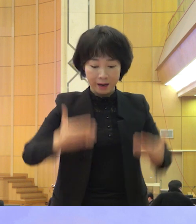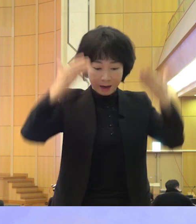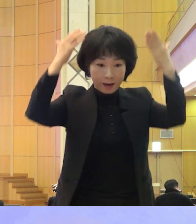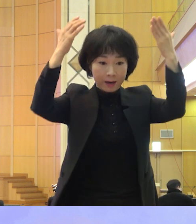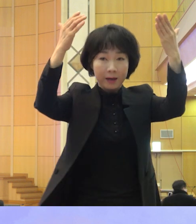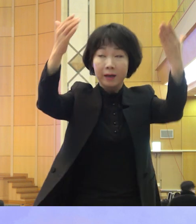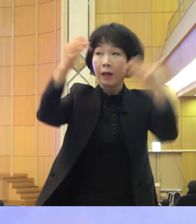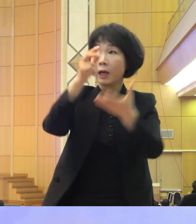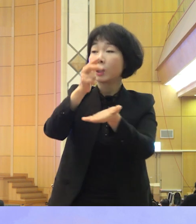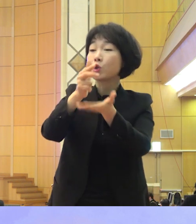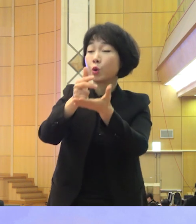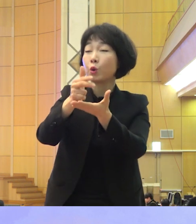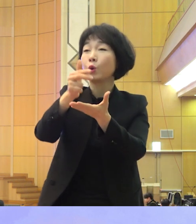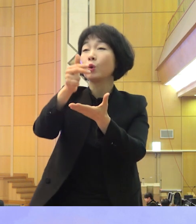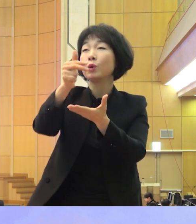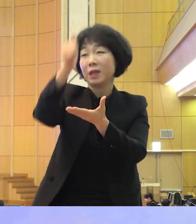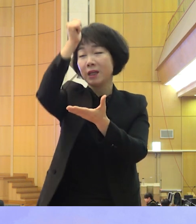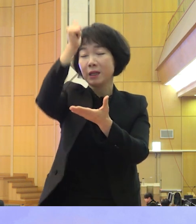찬양해.